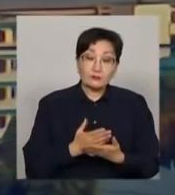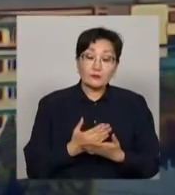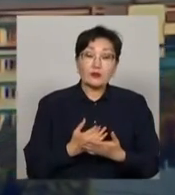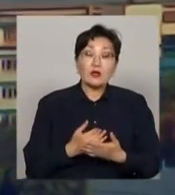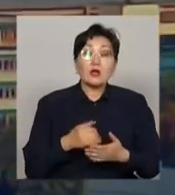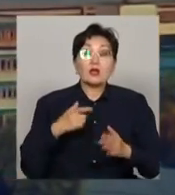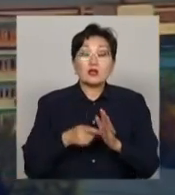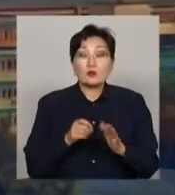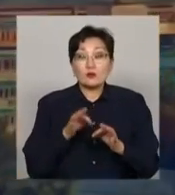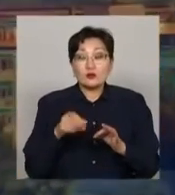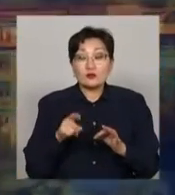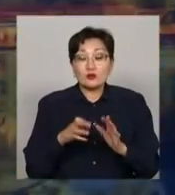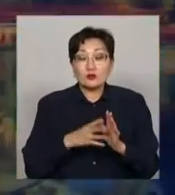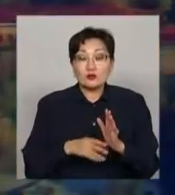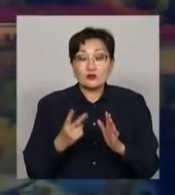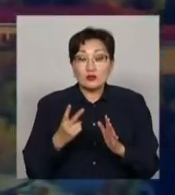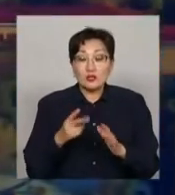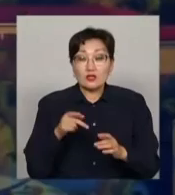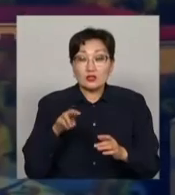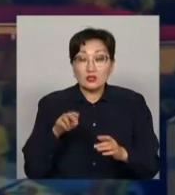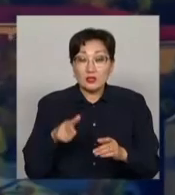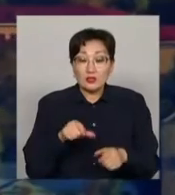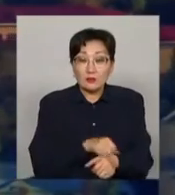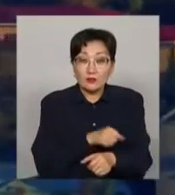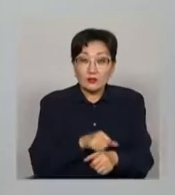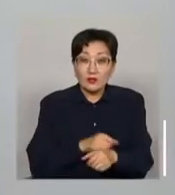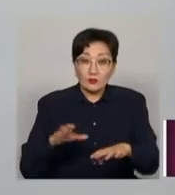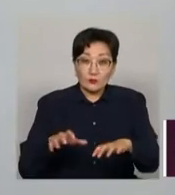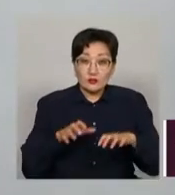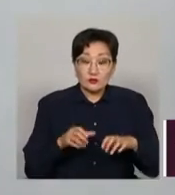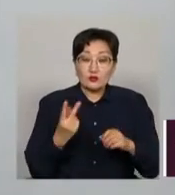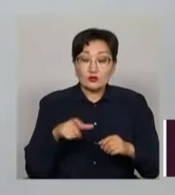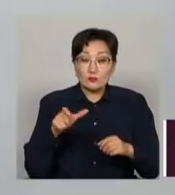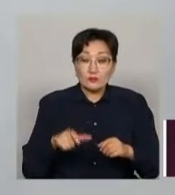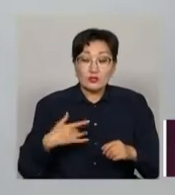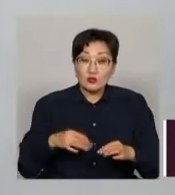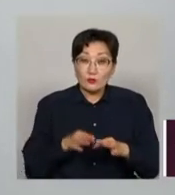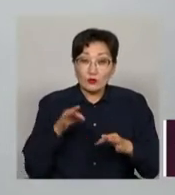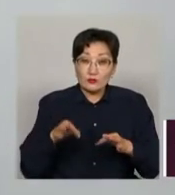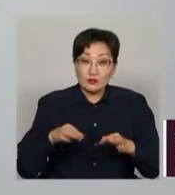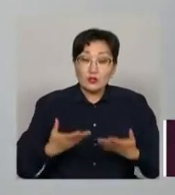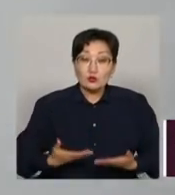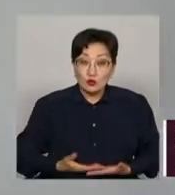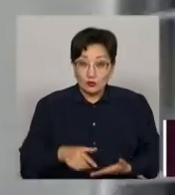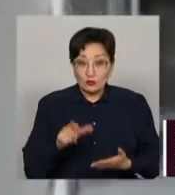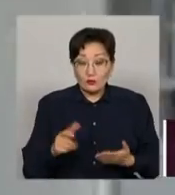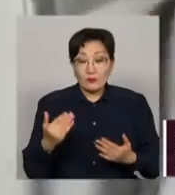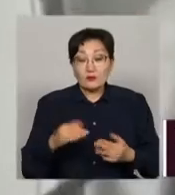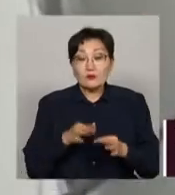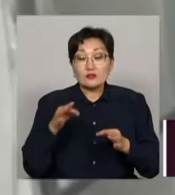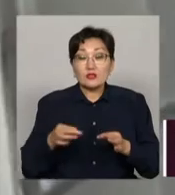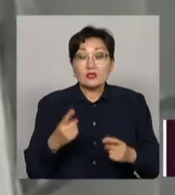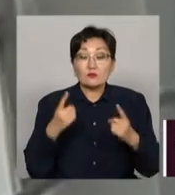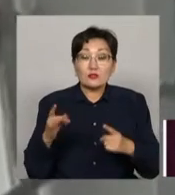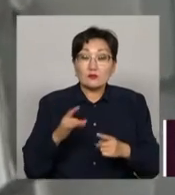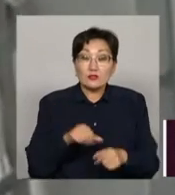Қарағанды облысында 192 келі есірткі тәркіленді. Заңсыз тауар айналымына қатысы бар 3 азамат Жамбыл облысының тұрғыны болып шыққан. Олар өңірде ірі